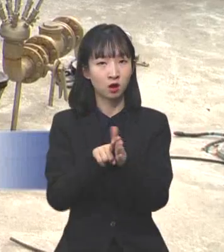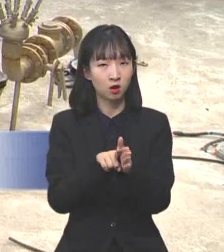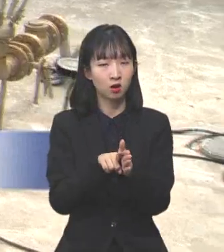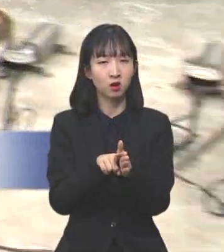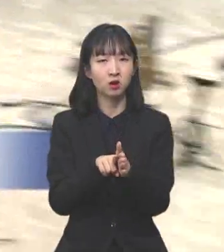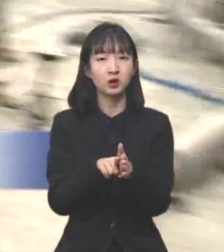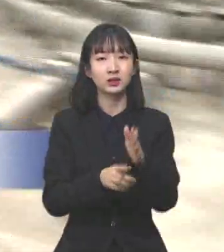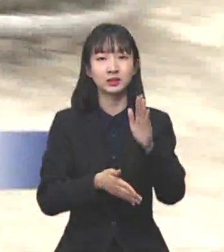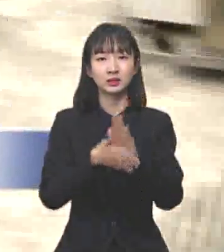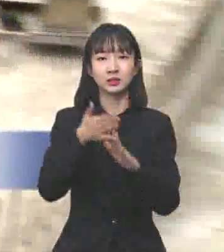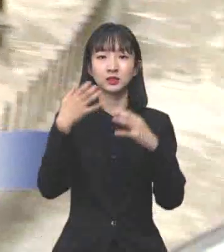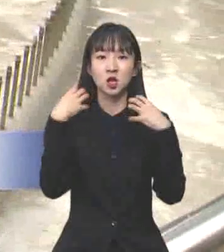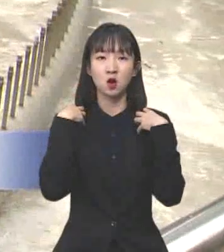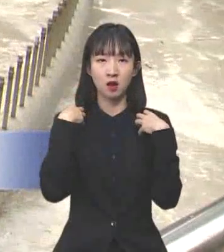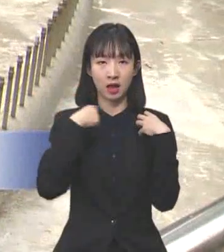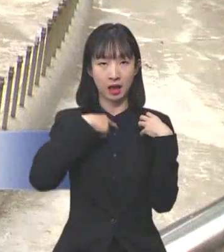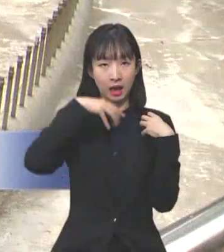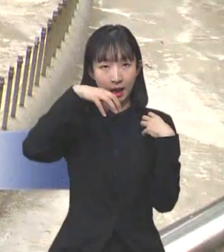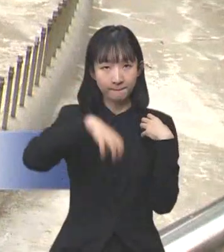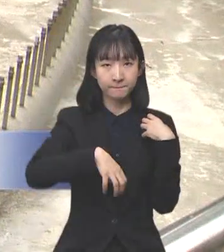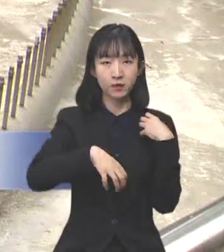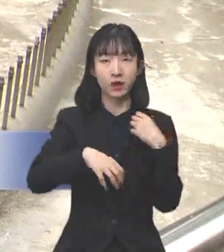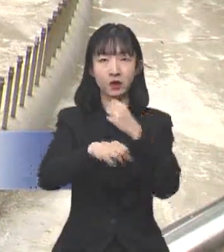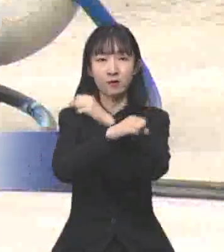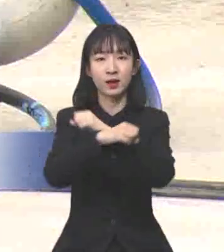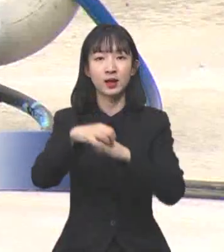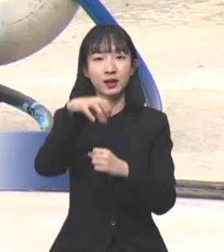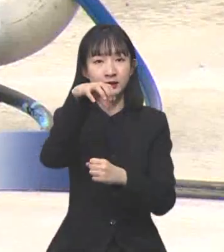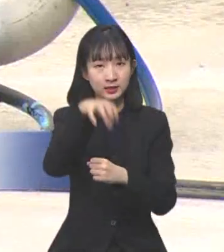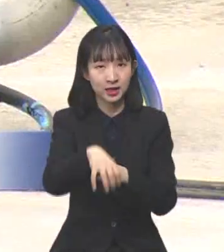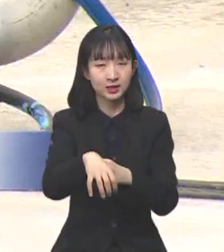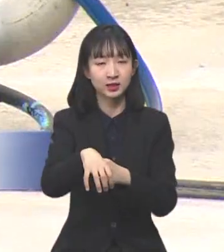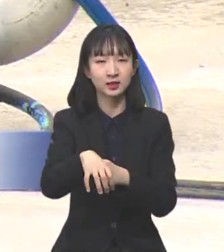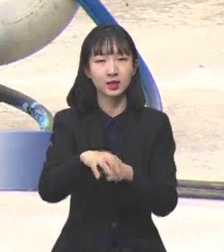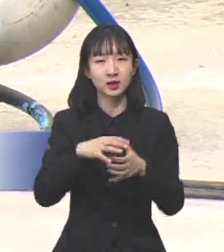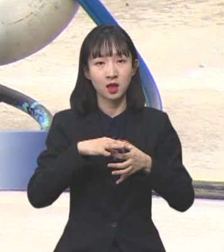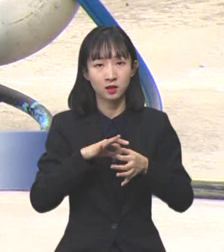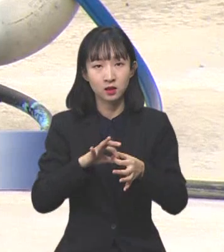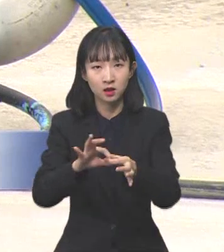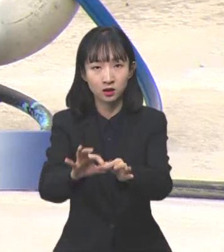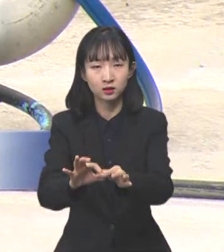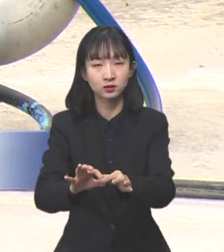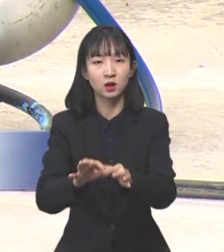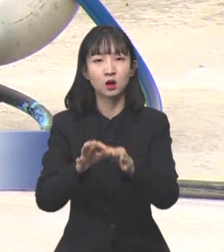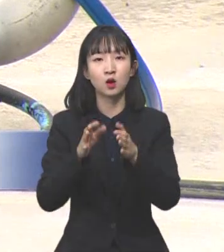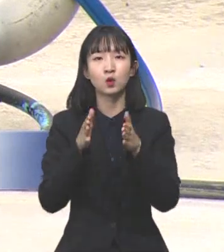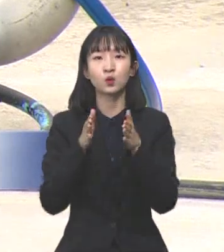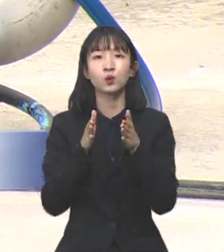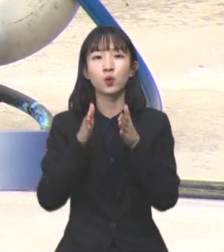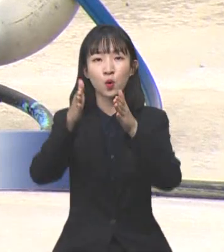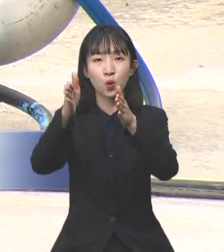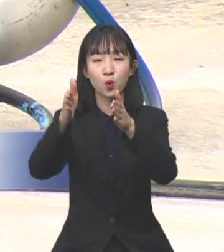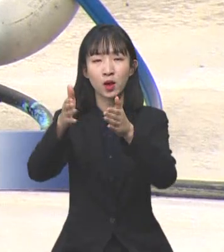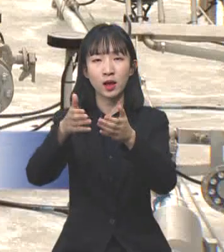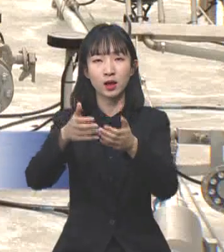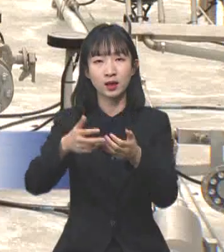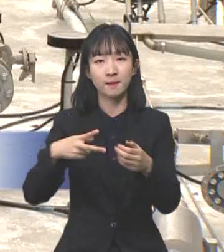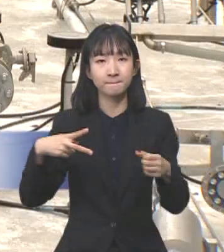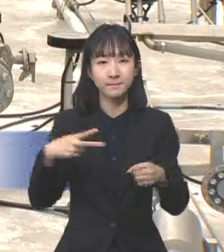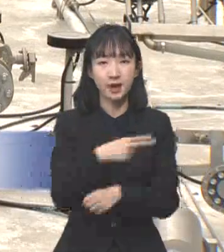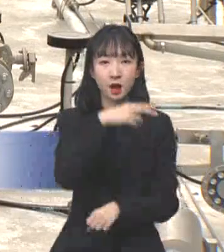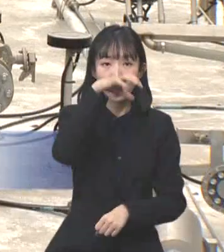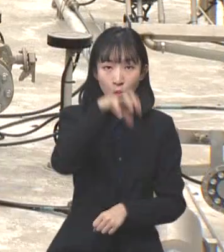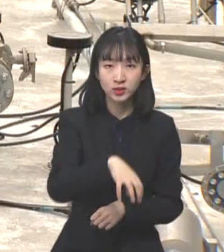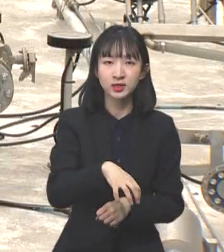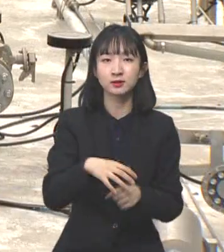시청사 정문과 담장을 허물고 미래 광장을 시청사 까지 연결해서 도로로 단절된 공간을 시민들이 중심인